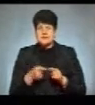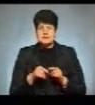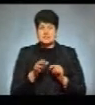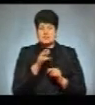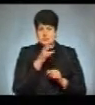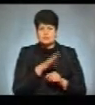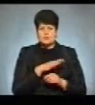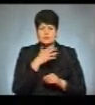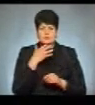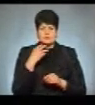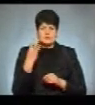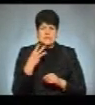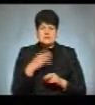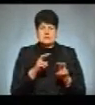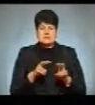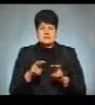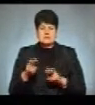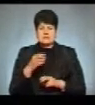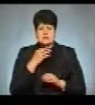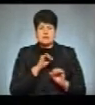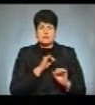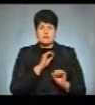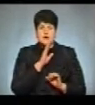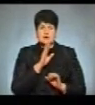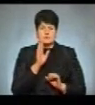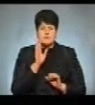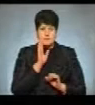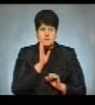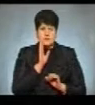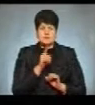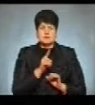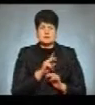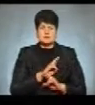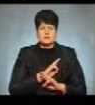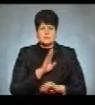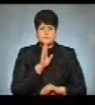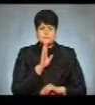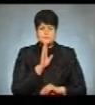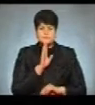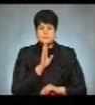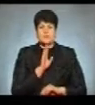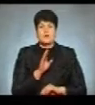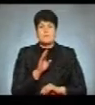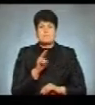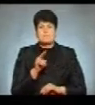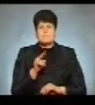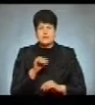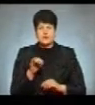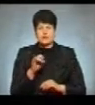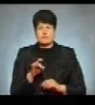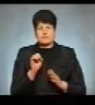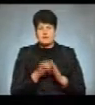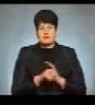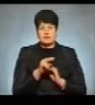понад 30 засідань, повідомила адвокат матері загиблої Євгенії Курдупель Інна Радібова. Підозрювані у вбивстві Петро Лукач